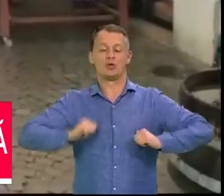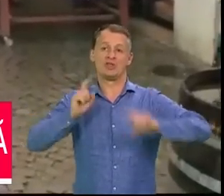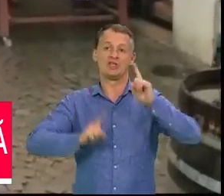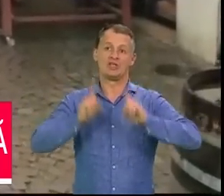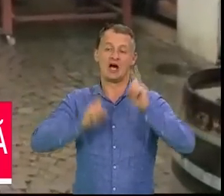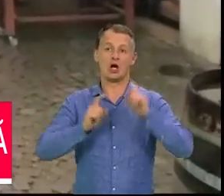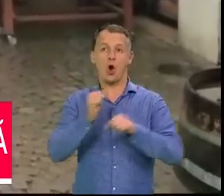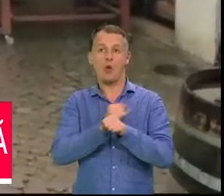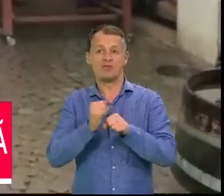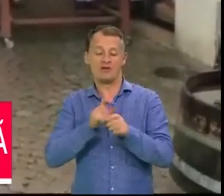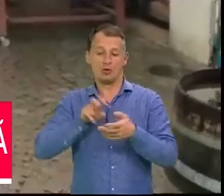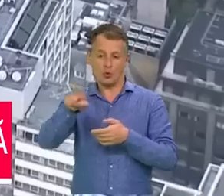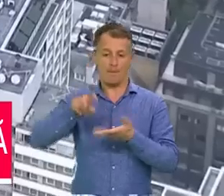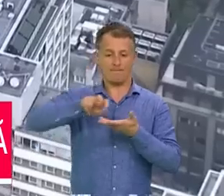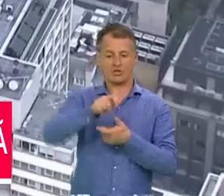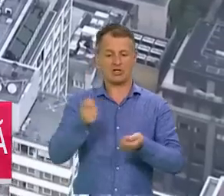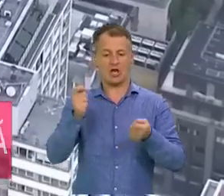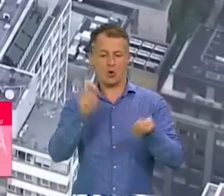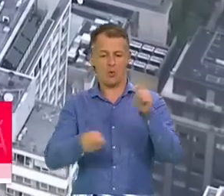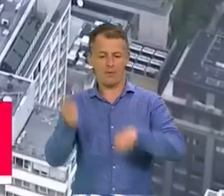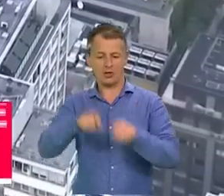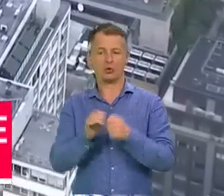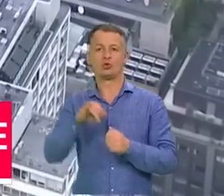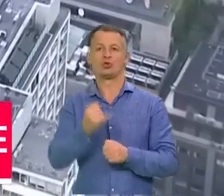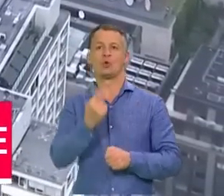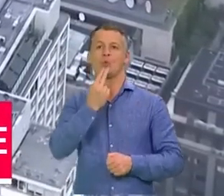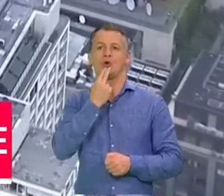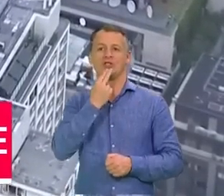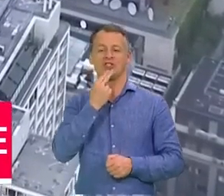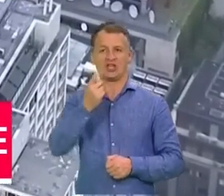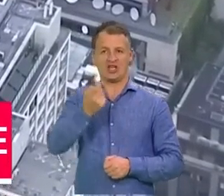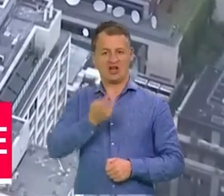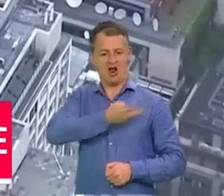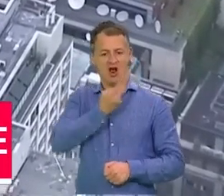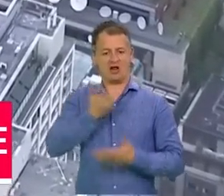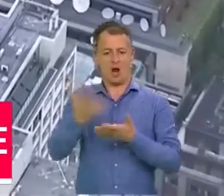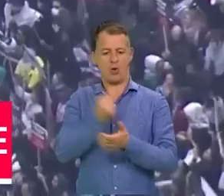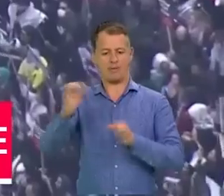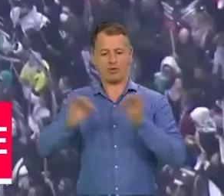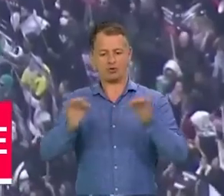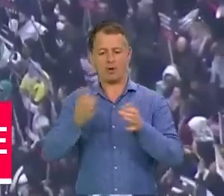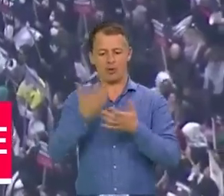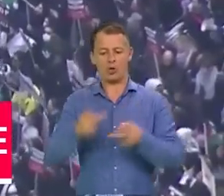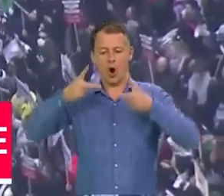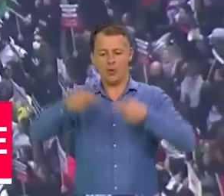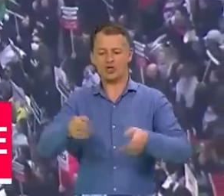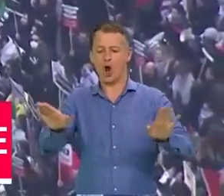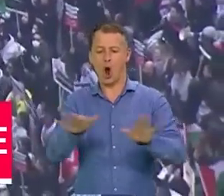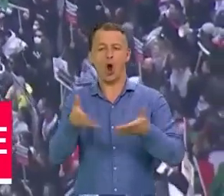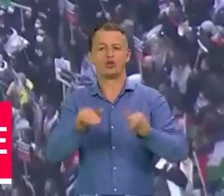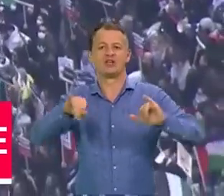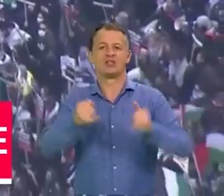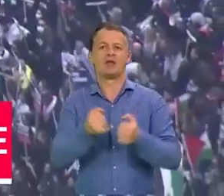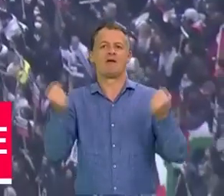în care mergi la cumpărături. Și poliția din Marea Britanie ia deja măsuri pentru a preveni orice manifestare violentă a